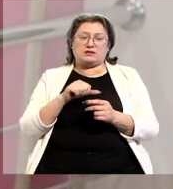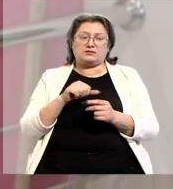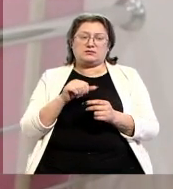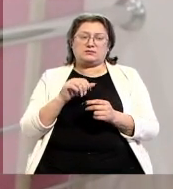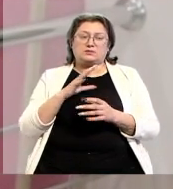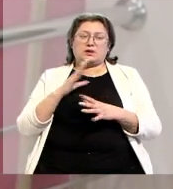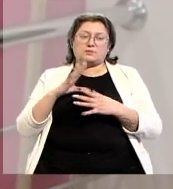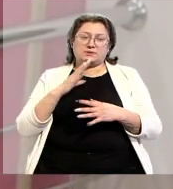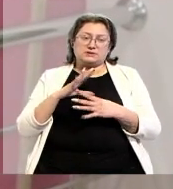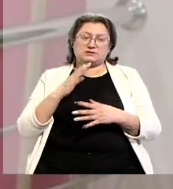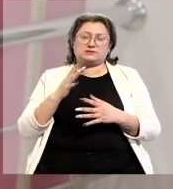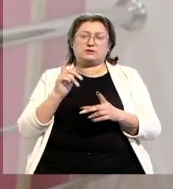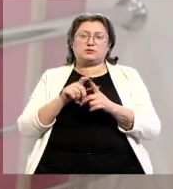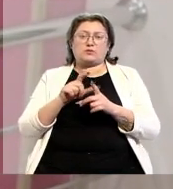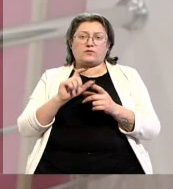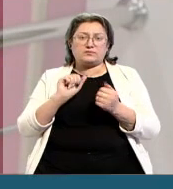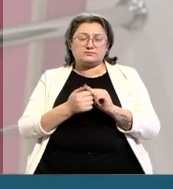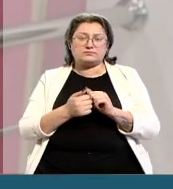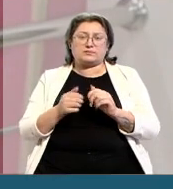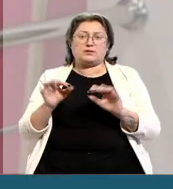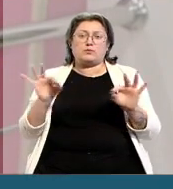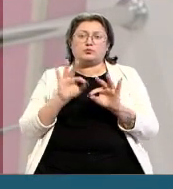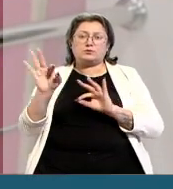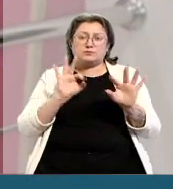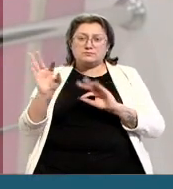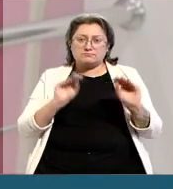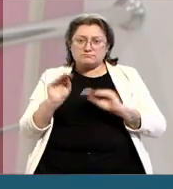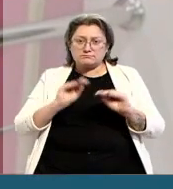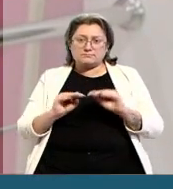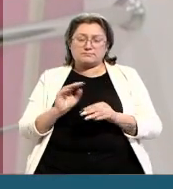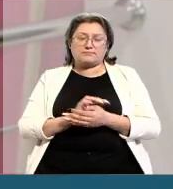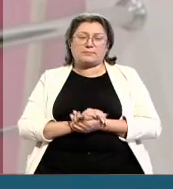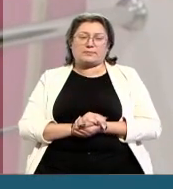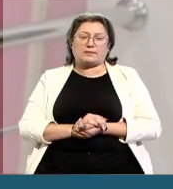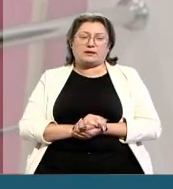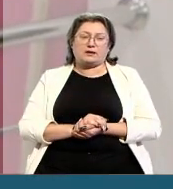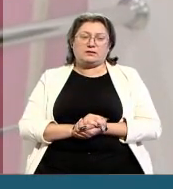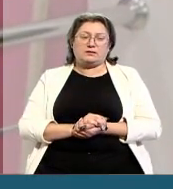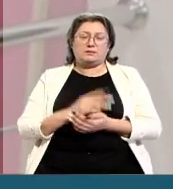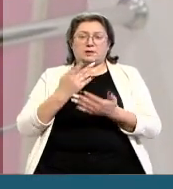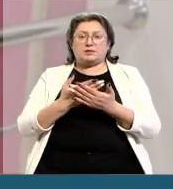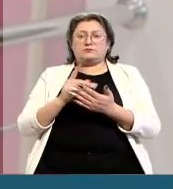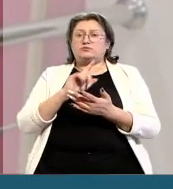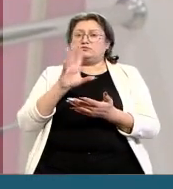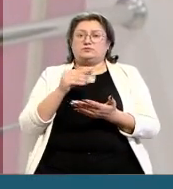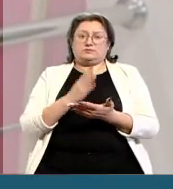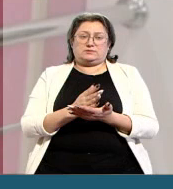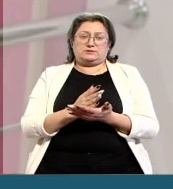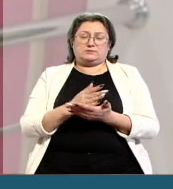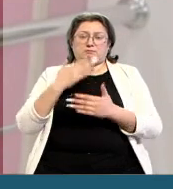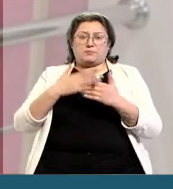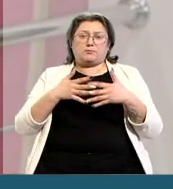дайындық. Және де сахнада дайындық, сөздер жаттау, музыканы жинау деген сияқты үрдісі болды. Және қазіргі таңда, мінекей Құдайға шүкір,